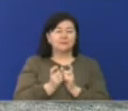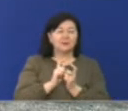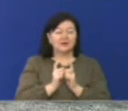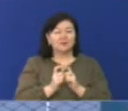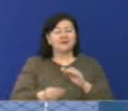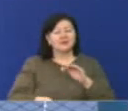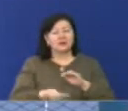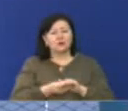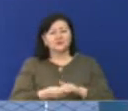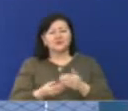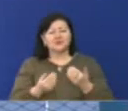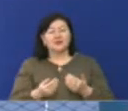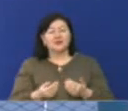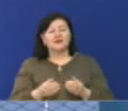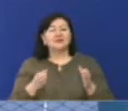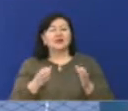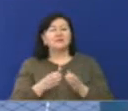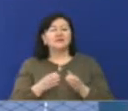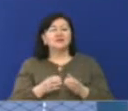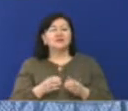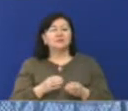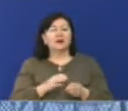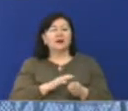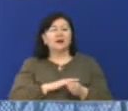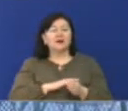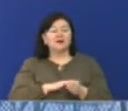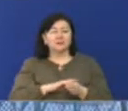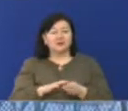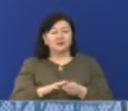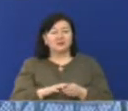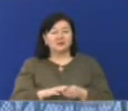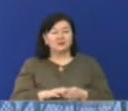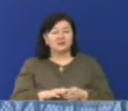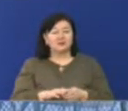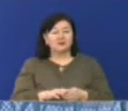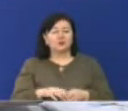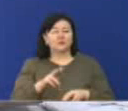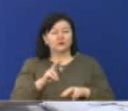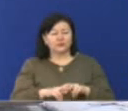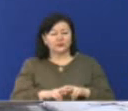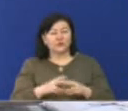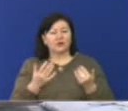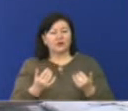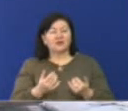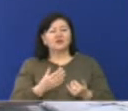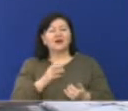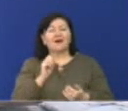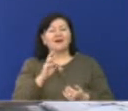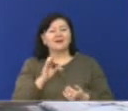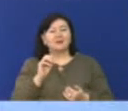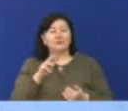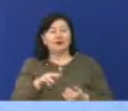и Комитета уголовно-исполнительной системы. В экскурсии приняли участие руководители самостоятельных отделов акимата города Семей и